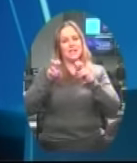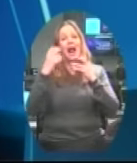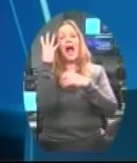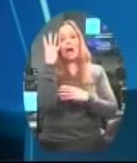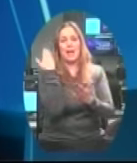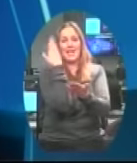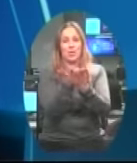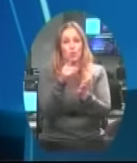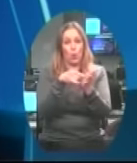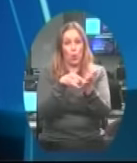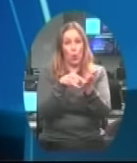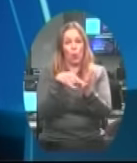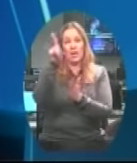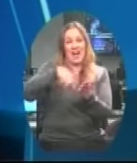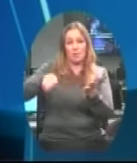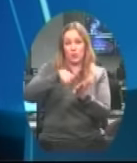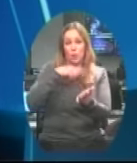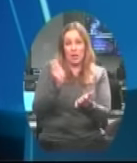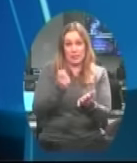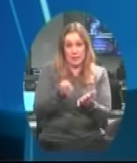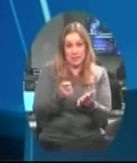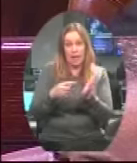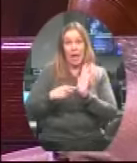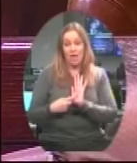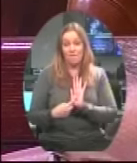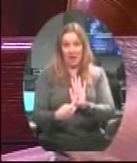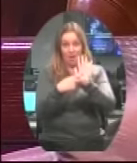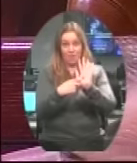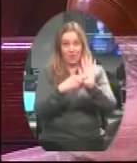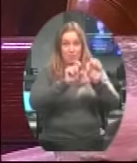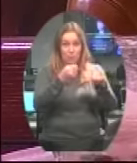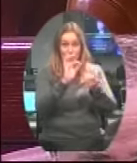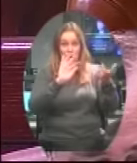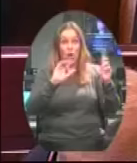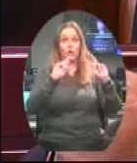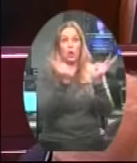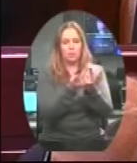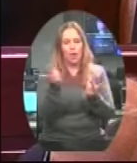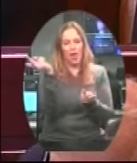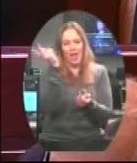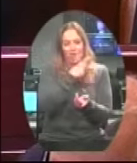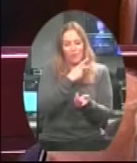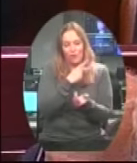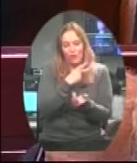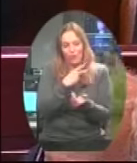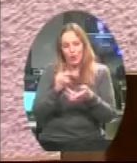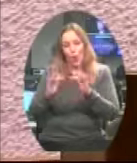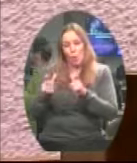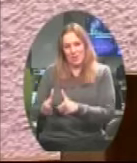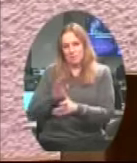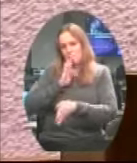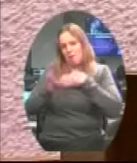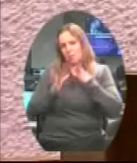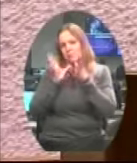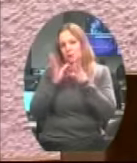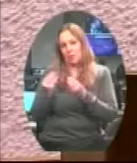היום במליאה, אבל במקום להבליט את המשבר בקואליציה, הם הביאו עד כמה גדול הפער בין החלקים השונים באופוזיציה. שמעתי